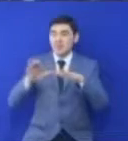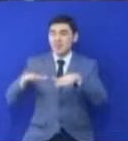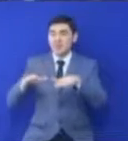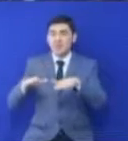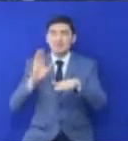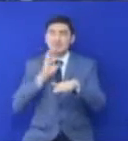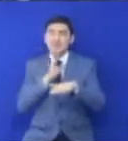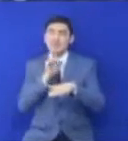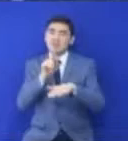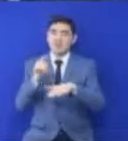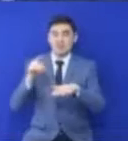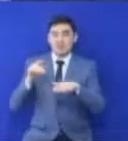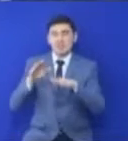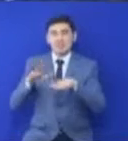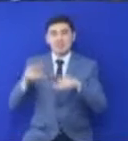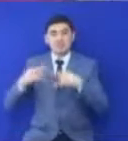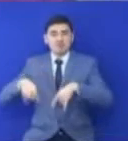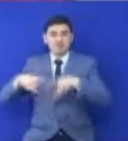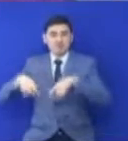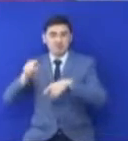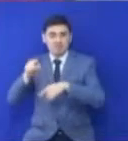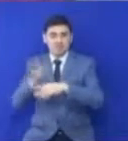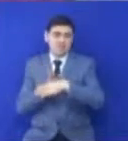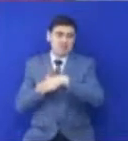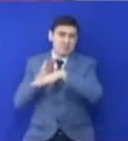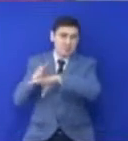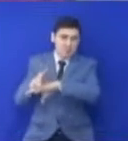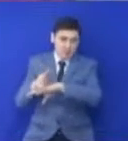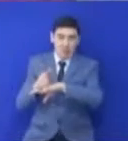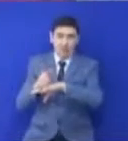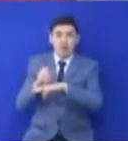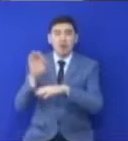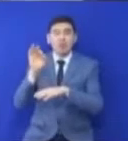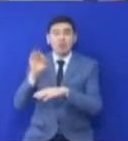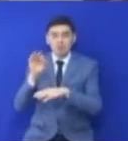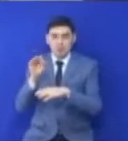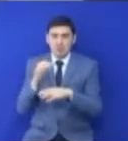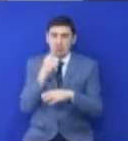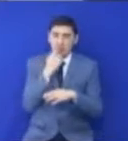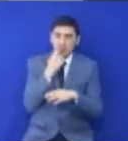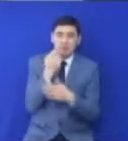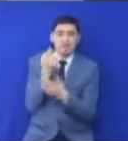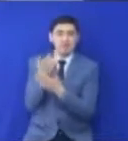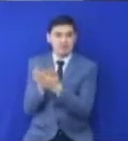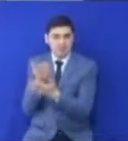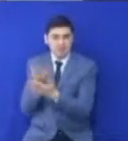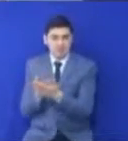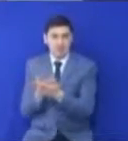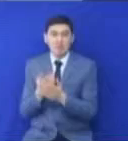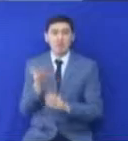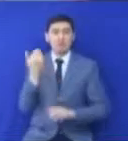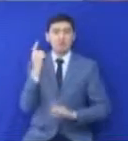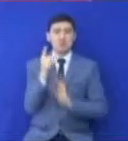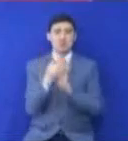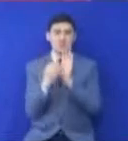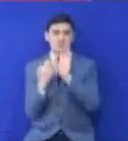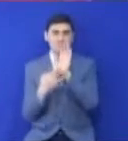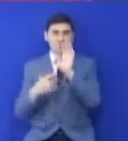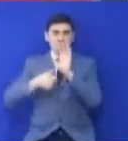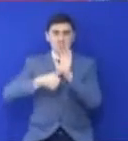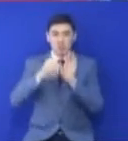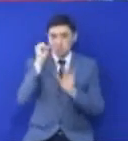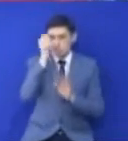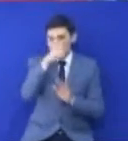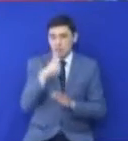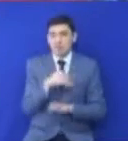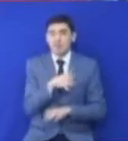жеке куәліктерде қазақ тілінде жазылуын насихаттап түсіндіру жұмыстарын жүргізді. Айлық елбасының 1996 жылы жарияланған ұлты